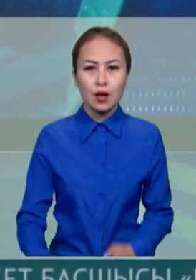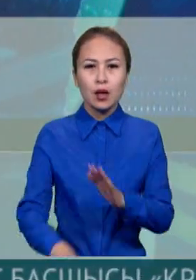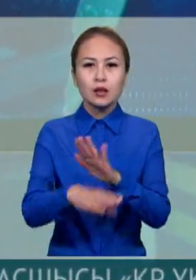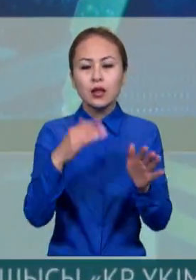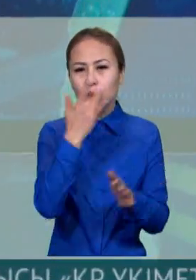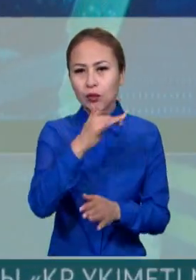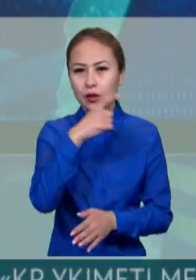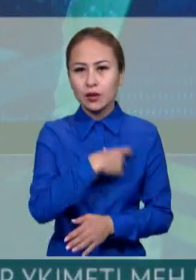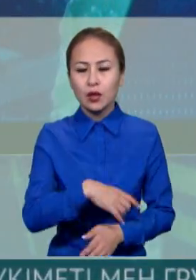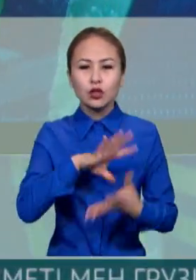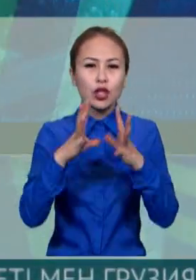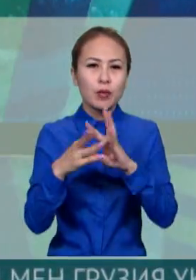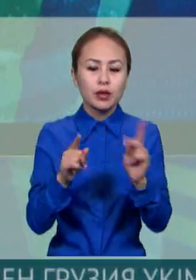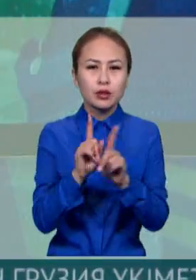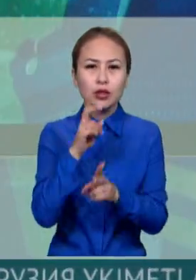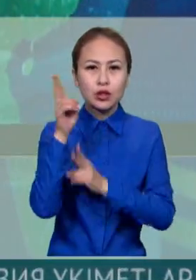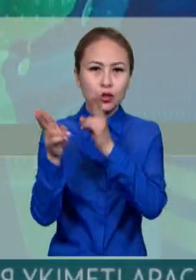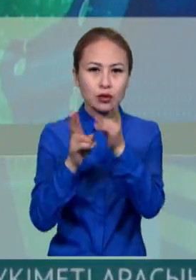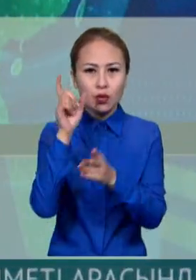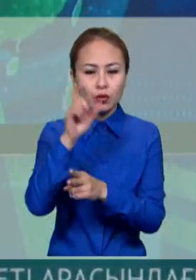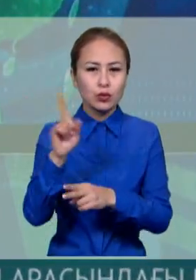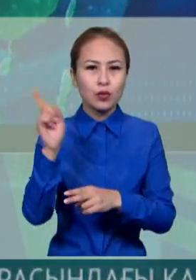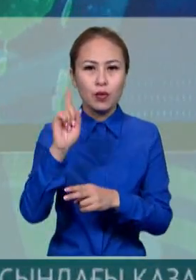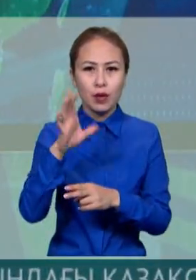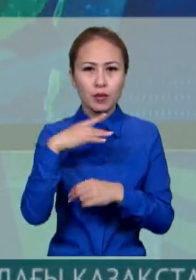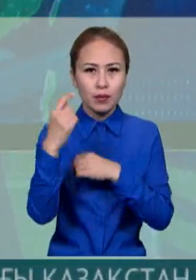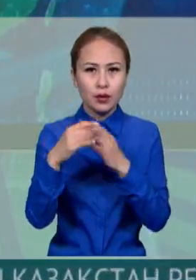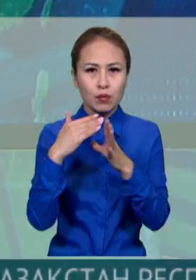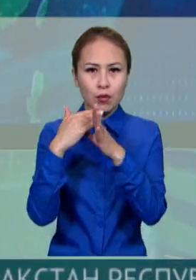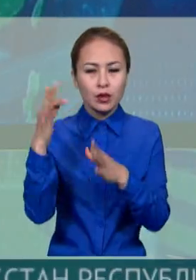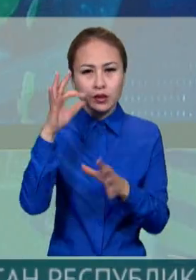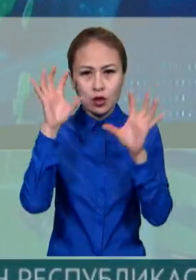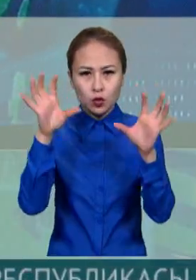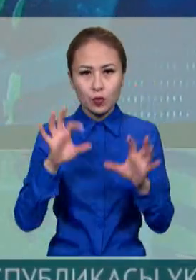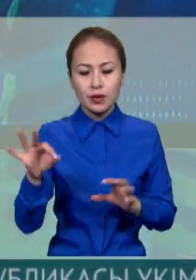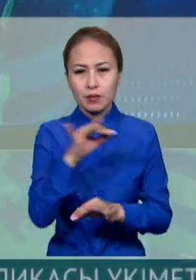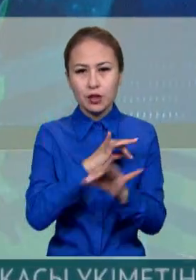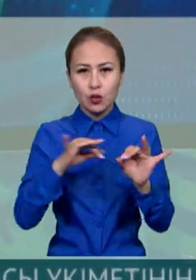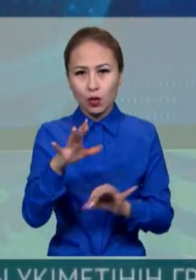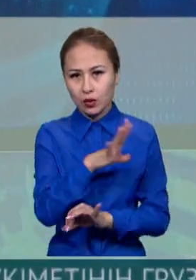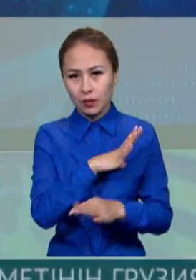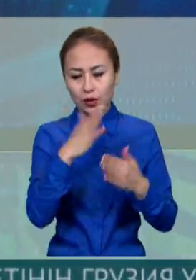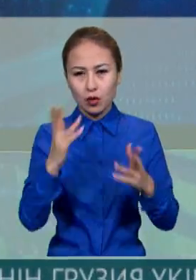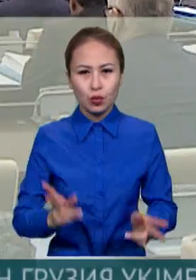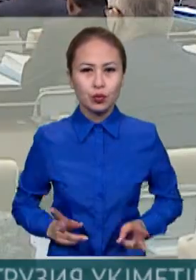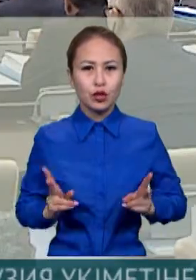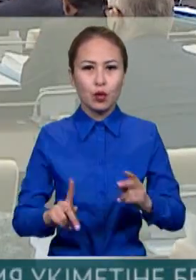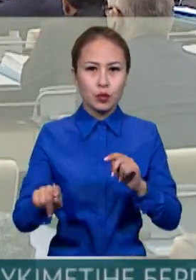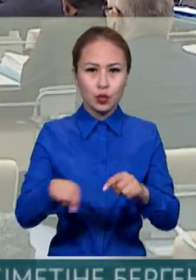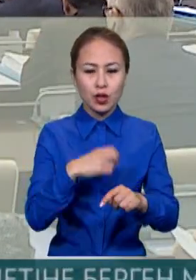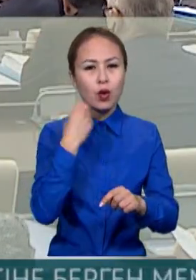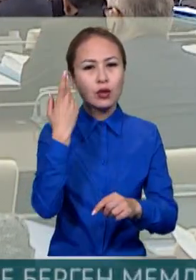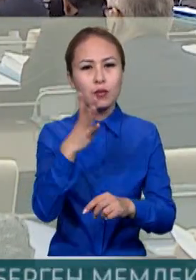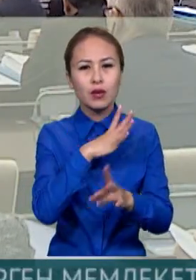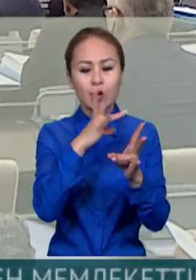Сенат депутаттары жәбірленушілерге зиянды өтеу қоры туралы заң жобасын бірінші оқылымда қарады. Бұл негізінен қылмысты құқық бұзушылықтар кезінде